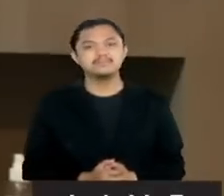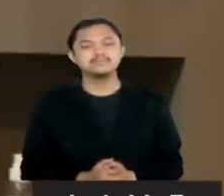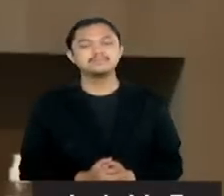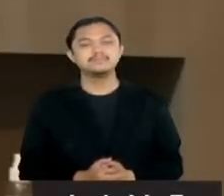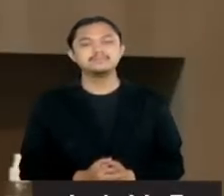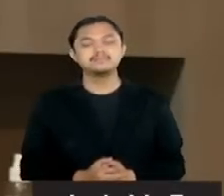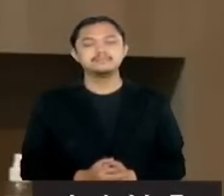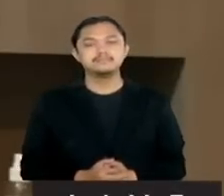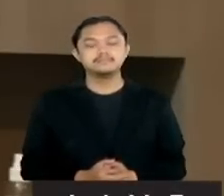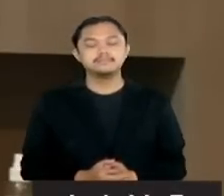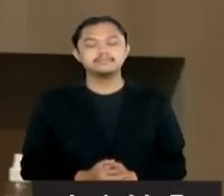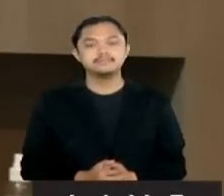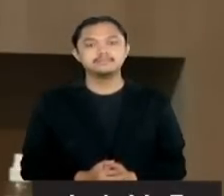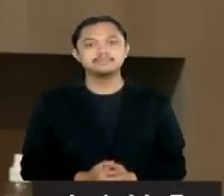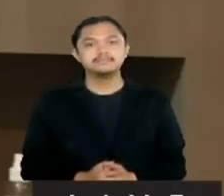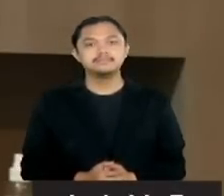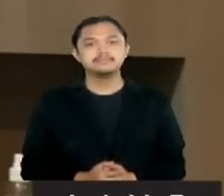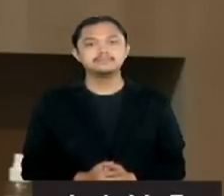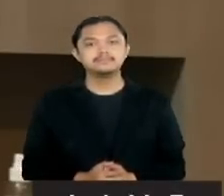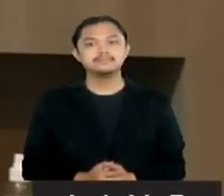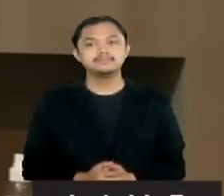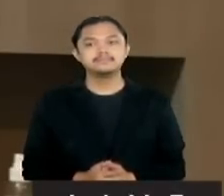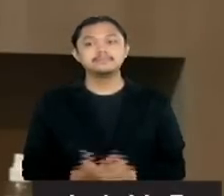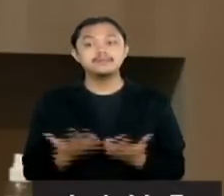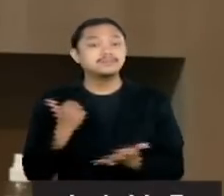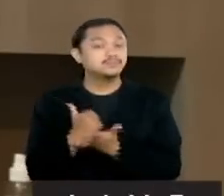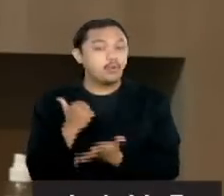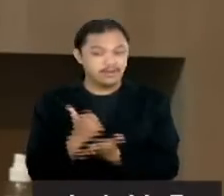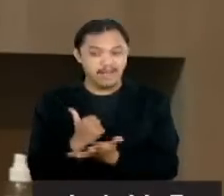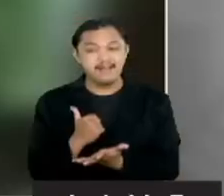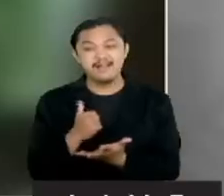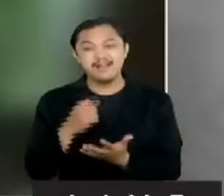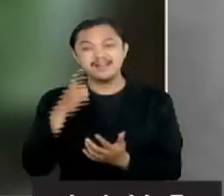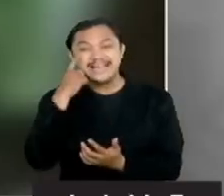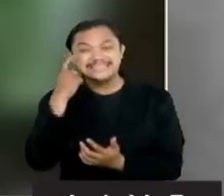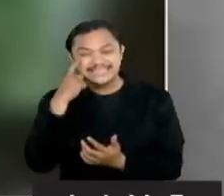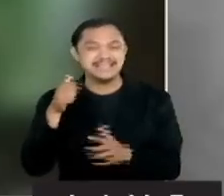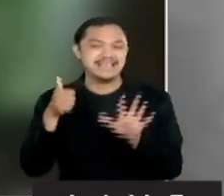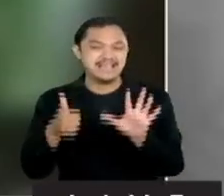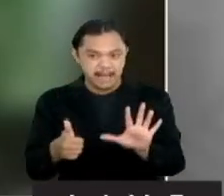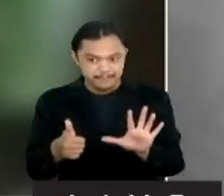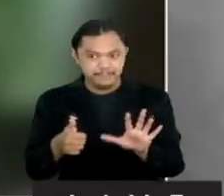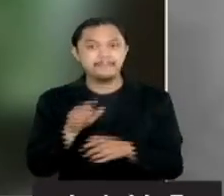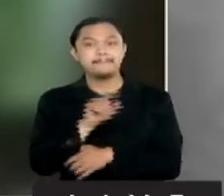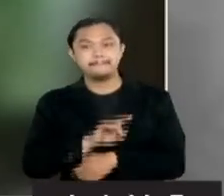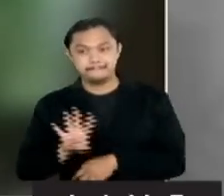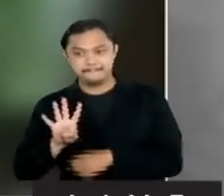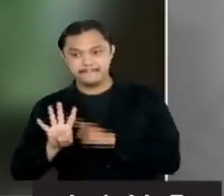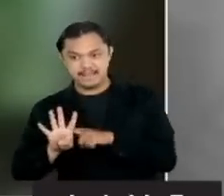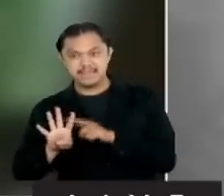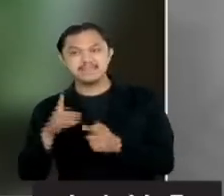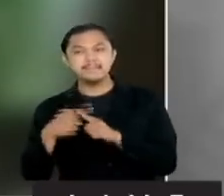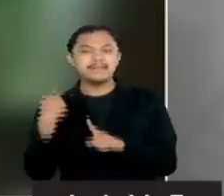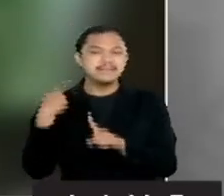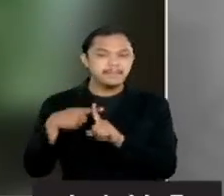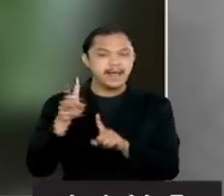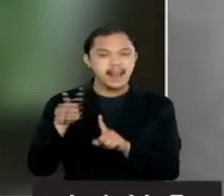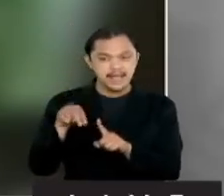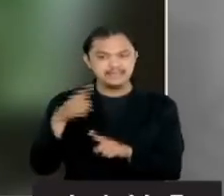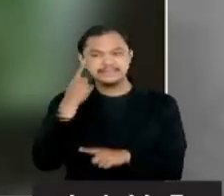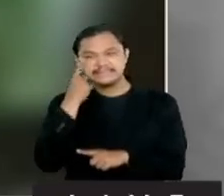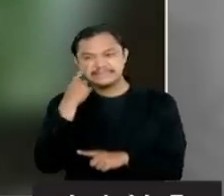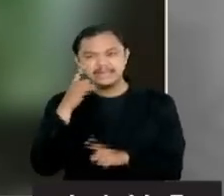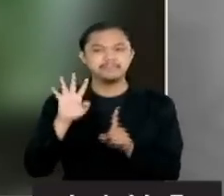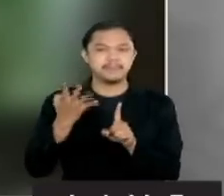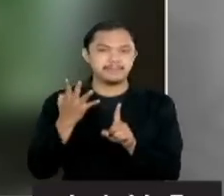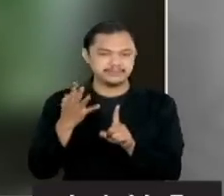kemarin memang berkembang dari 6 saksi, kemudian berkembang sampai sekarang kita sudah memeriksa kurang lebih sekitar 14 saksi. Dari keterangan-keterangan yang kita peroleh dari saksi-saksi ini